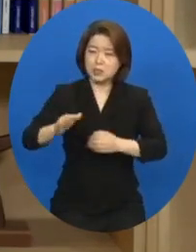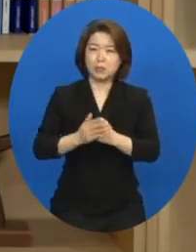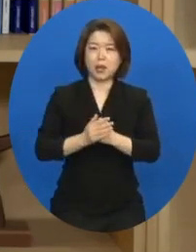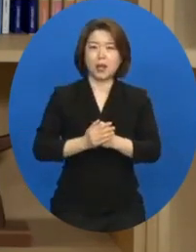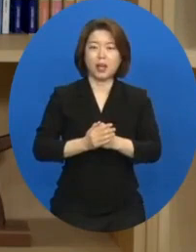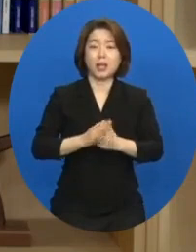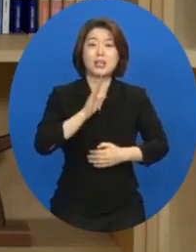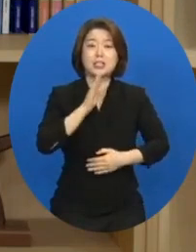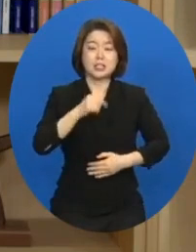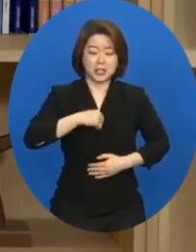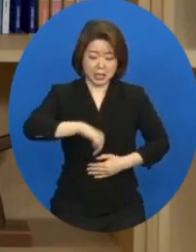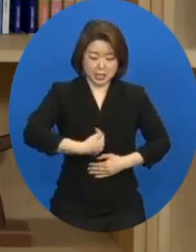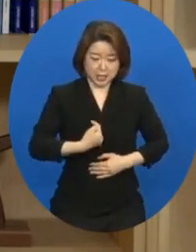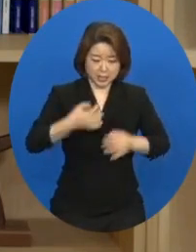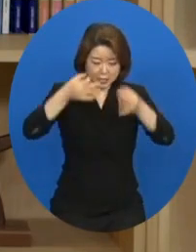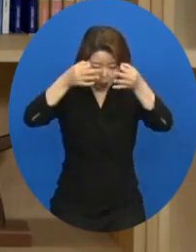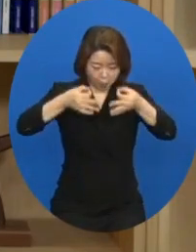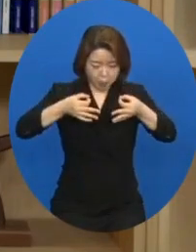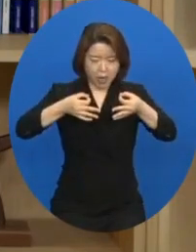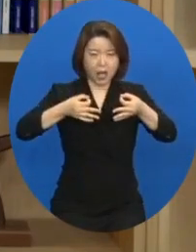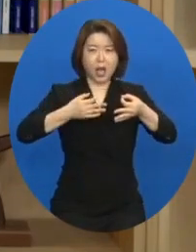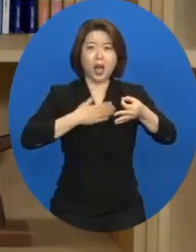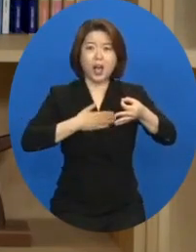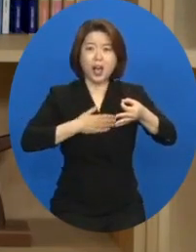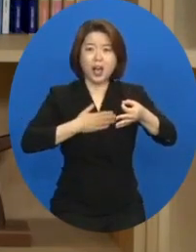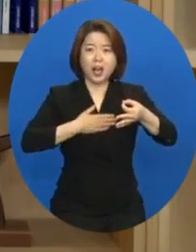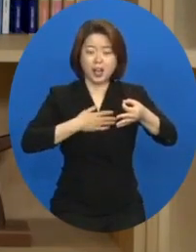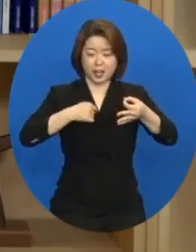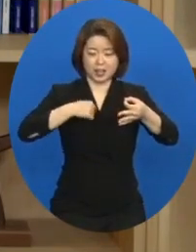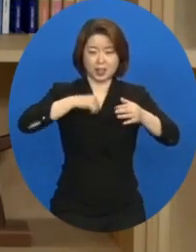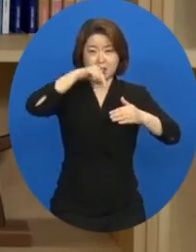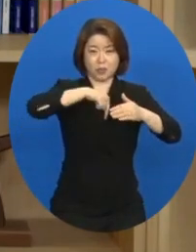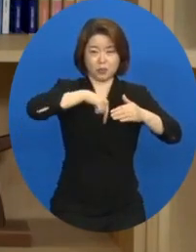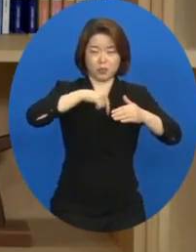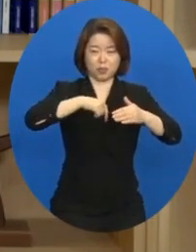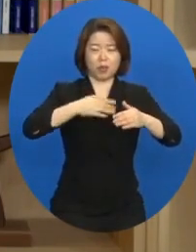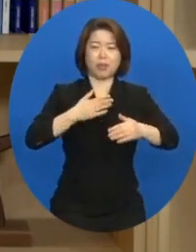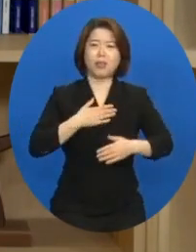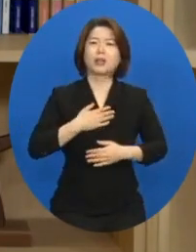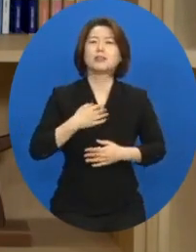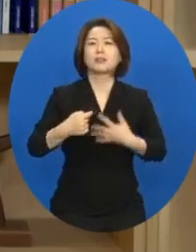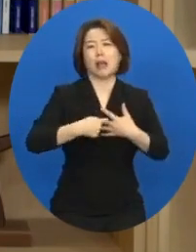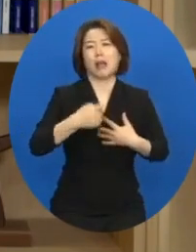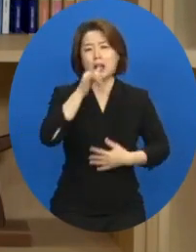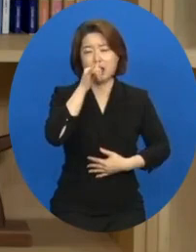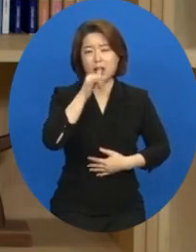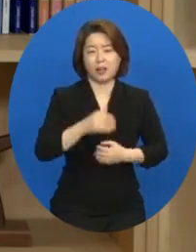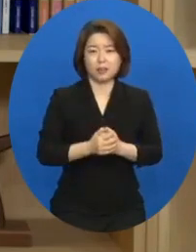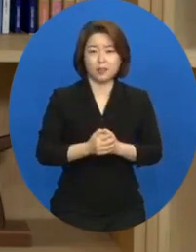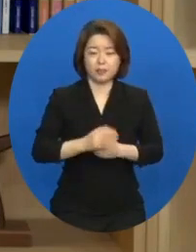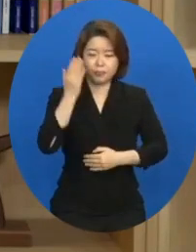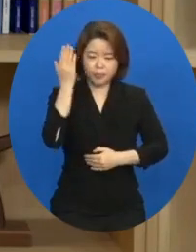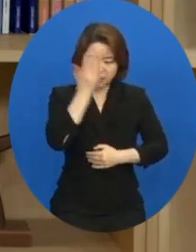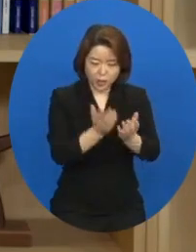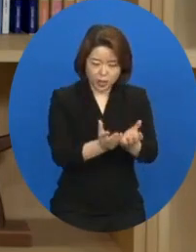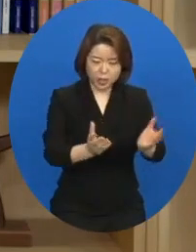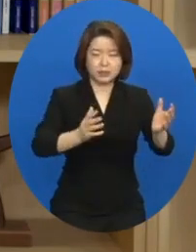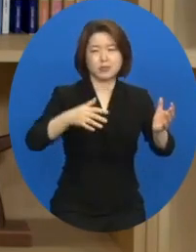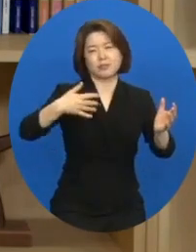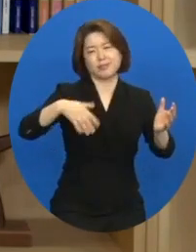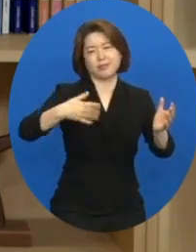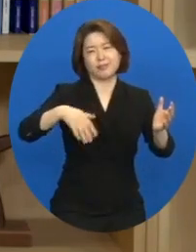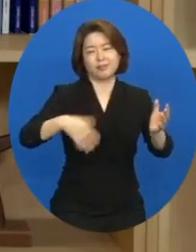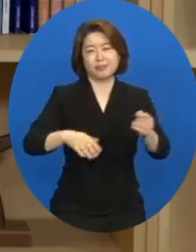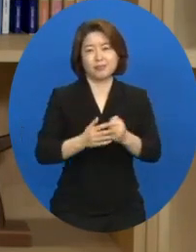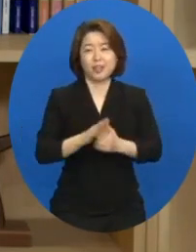자신이 저 자신을 알지 않습니까 제 내면을 저는 알잖아요 정결한 그릇이 되지 못하는가